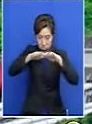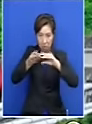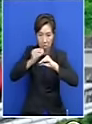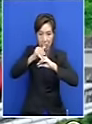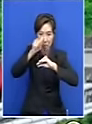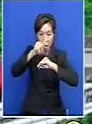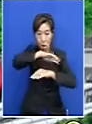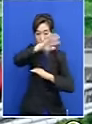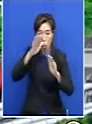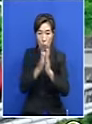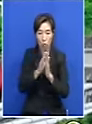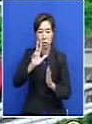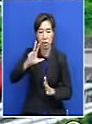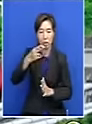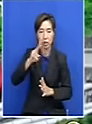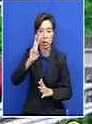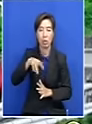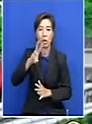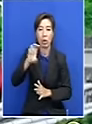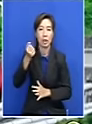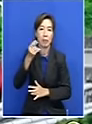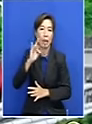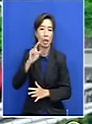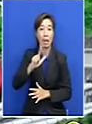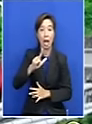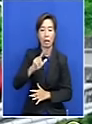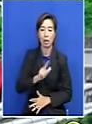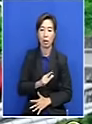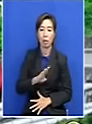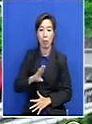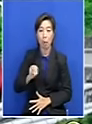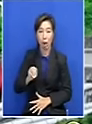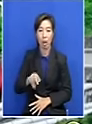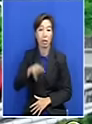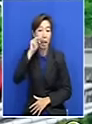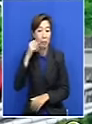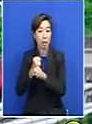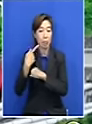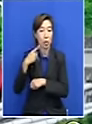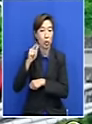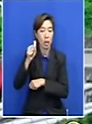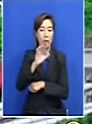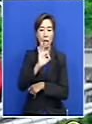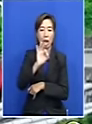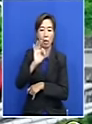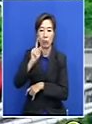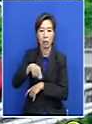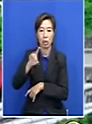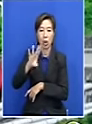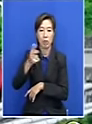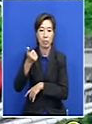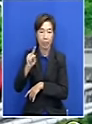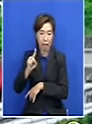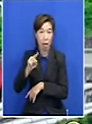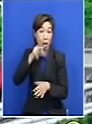าณน้ำรวมทั้งสิ้นนะครับ 32,618 ล้านลูกบาศก์เมตรนะครับแต่น้ำที่ใช้การได้ 9,111 ล้านลูกบาศก์เมตร